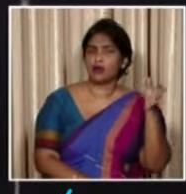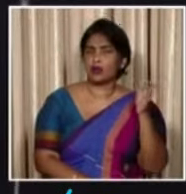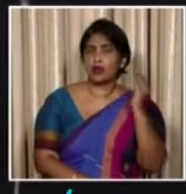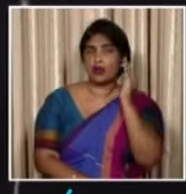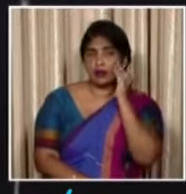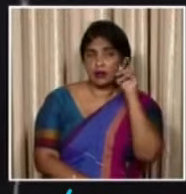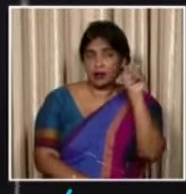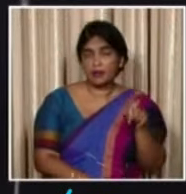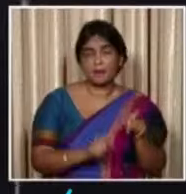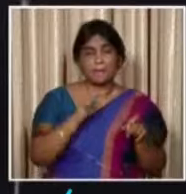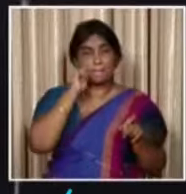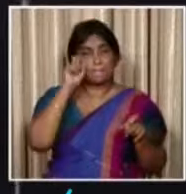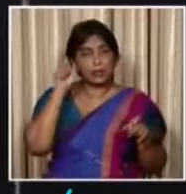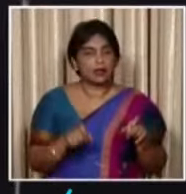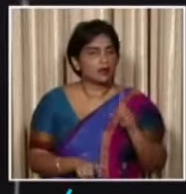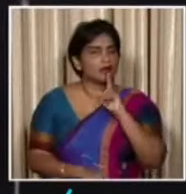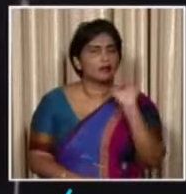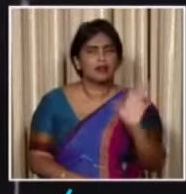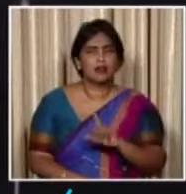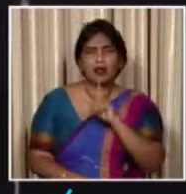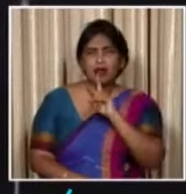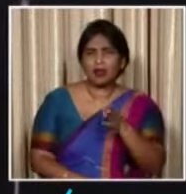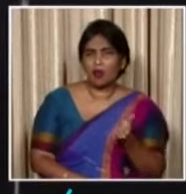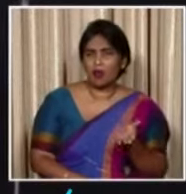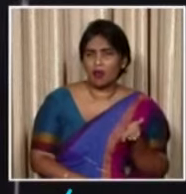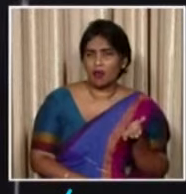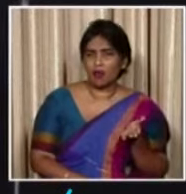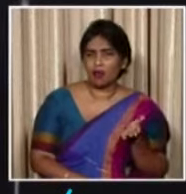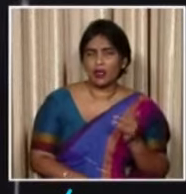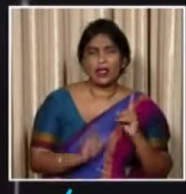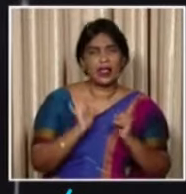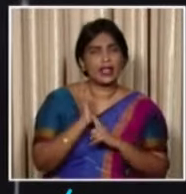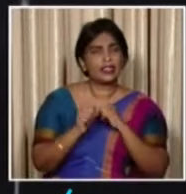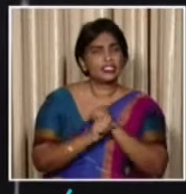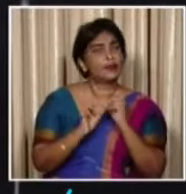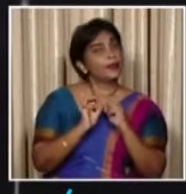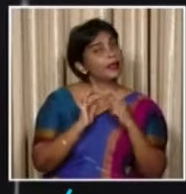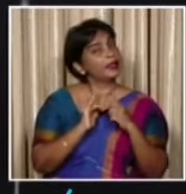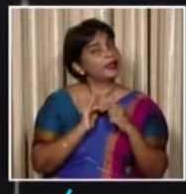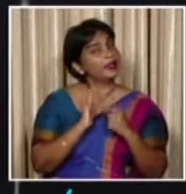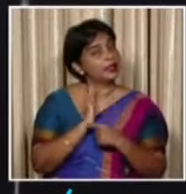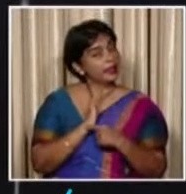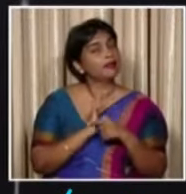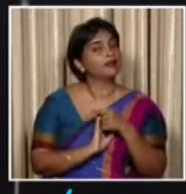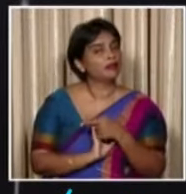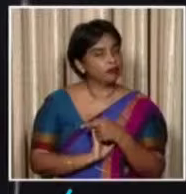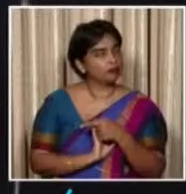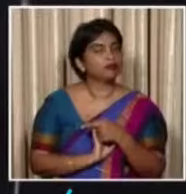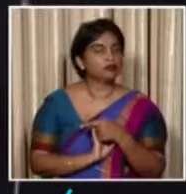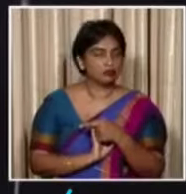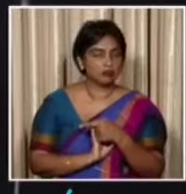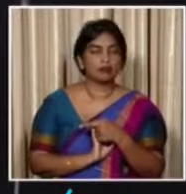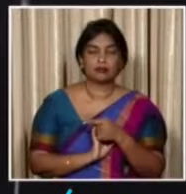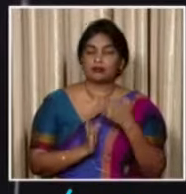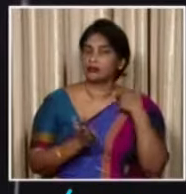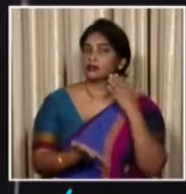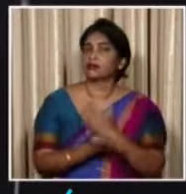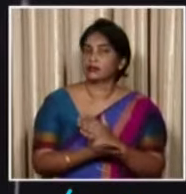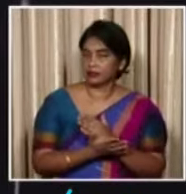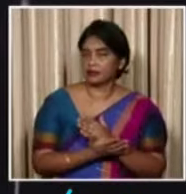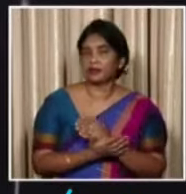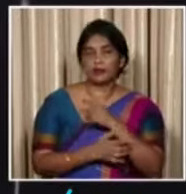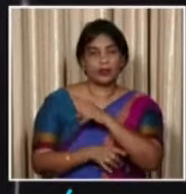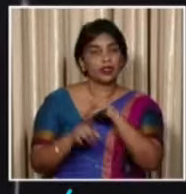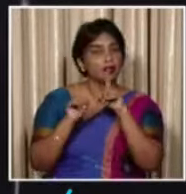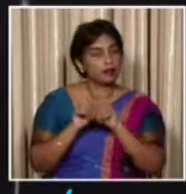කියන වචන පාවිච්චි කරන්න එපා කියනවා නම් මේ මොකාට දෙන්න යන්නේ? අර LGBT එකට තමයි එන්න යන්නේ. ඉතින් හන්දන්නේ ඒක අපි වළක්ව ගන්න ඕනේ. ඉතින් එන්න